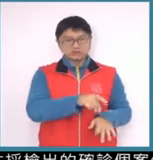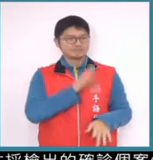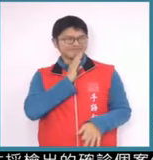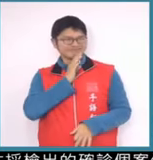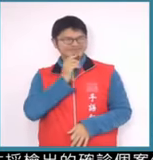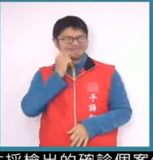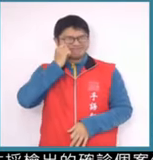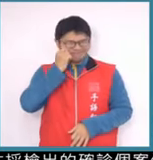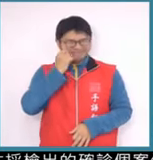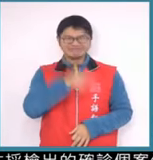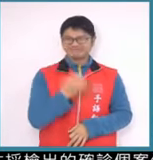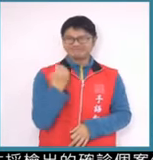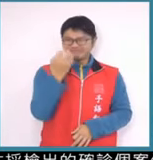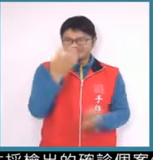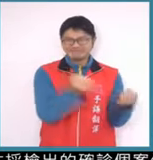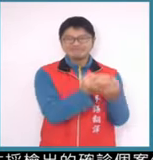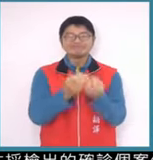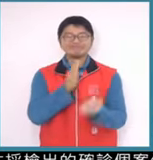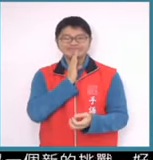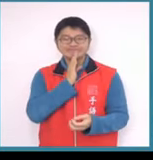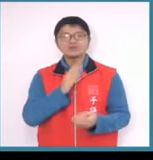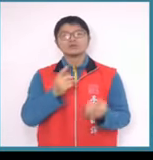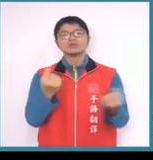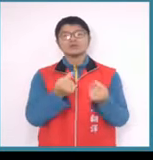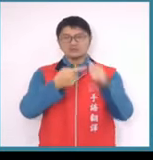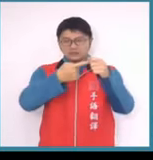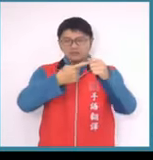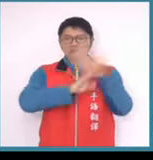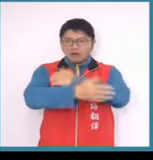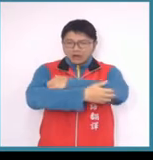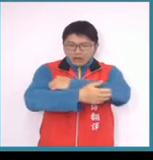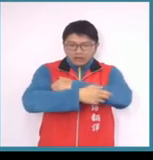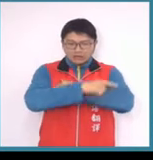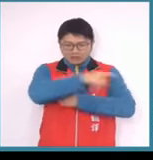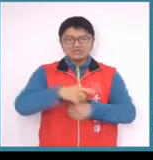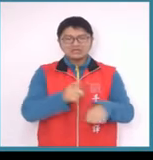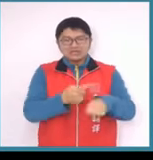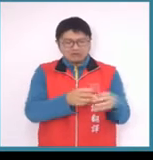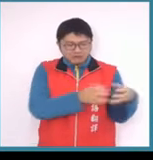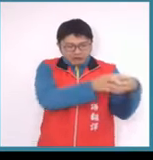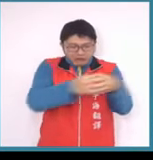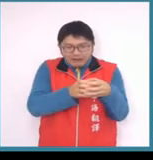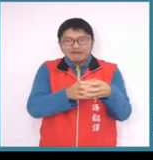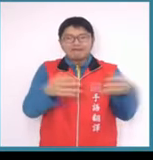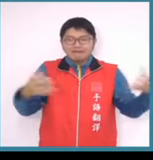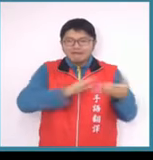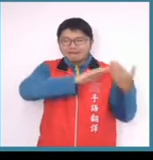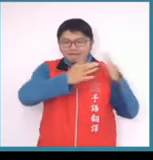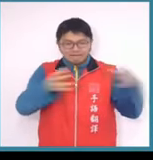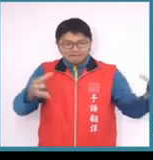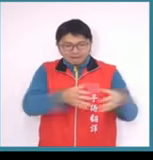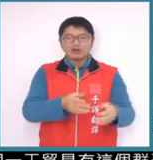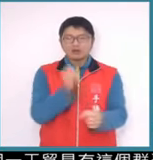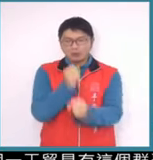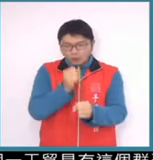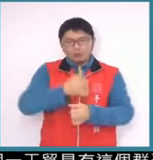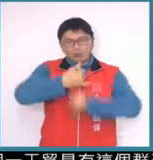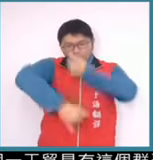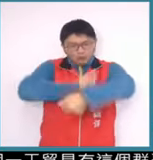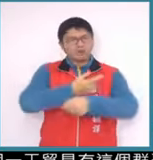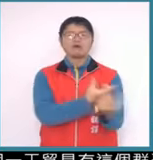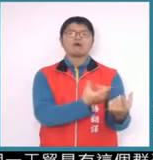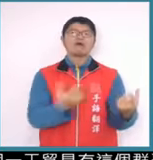这个新的挑战包括这个移工具有这个群聚性，共同工作共同生活，那